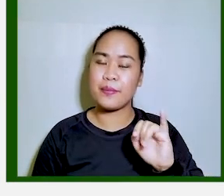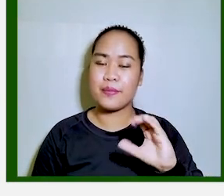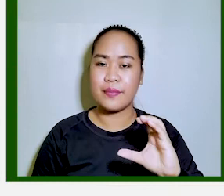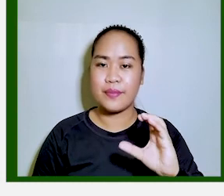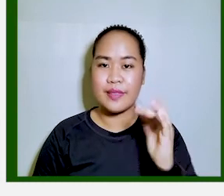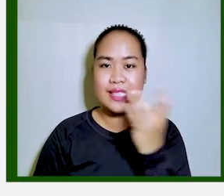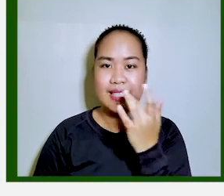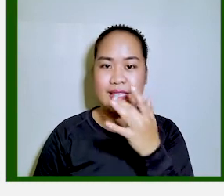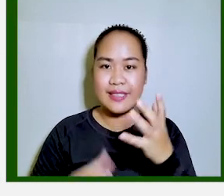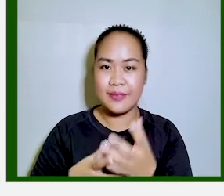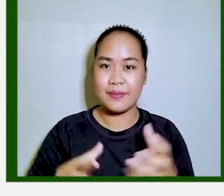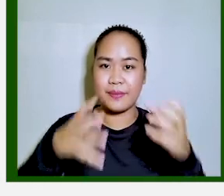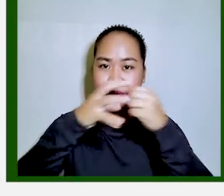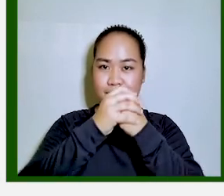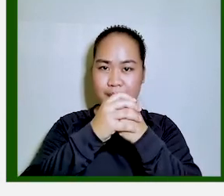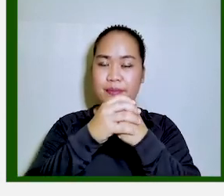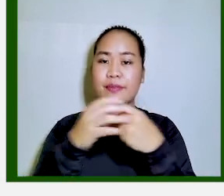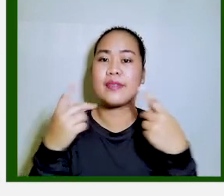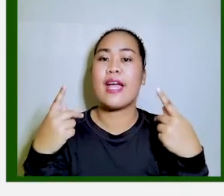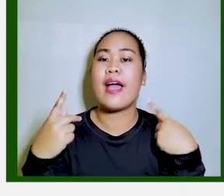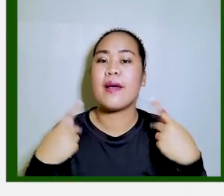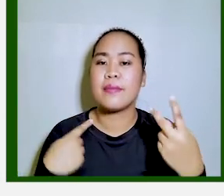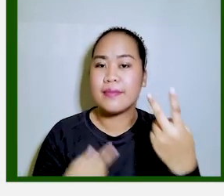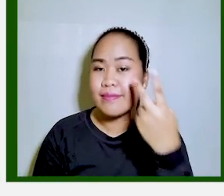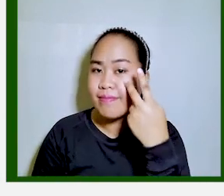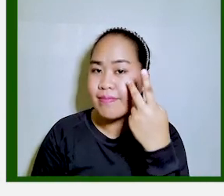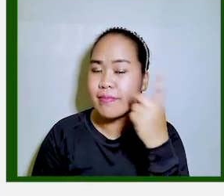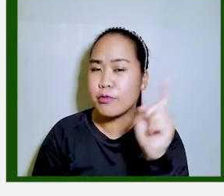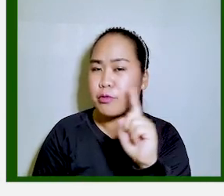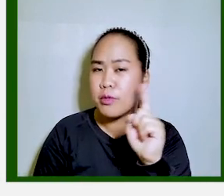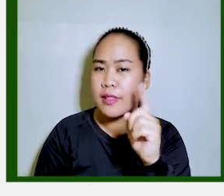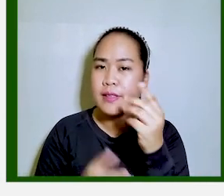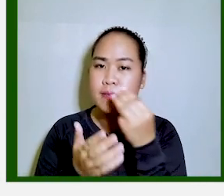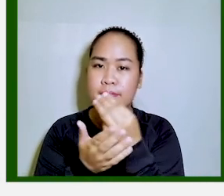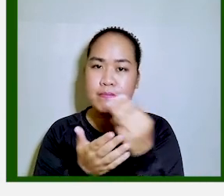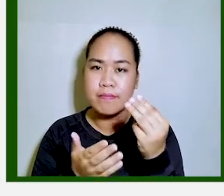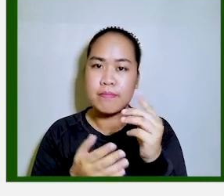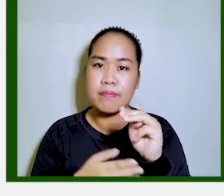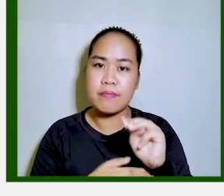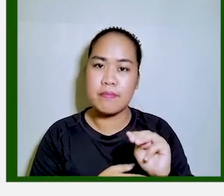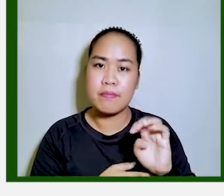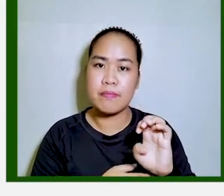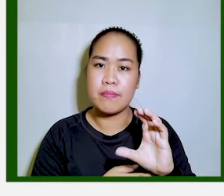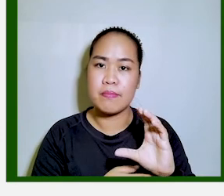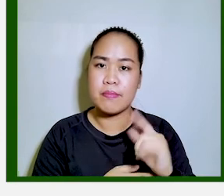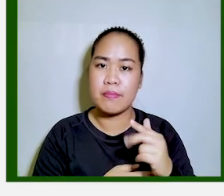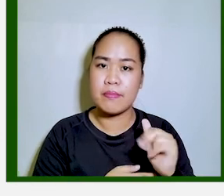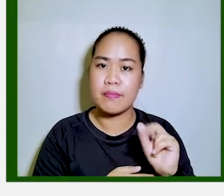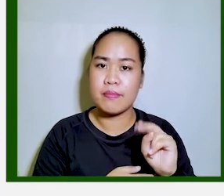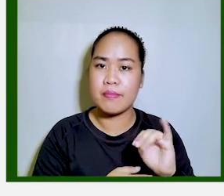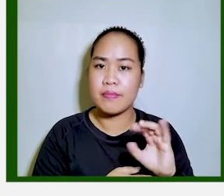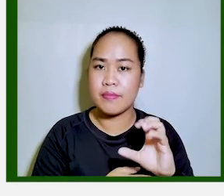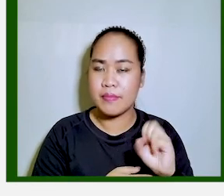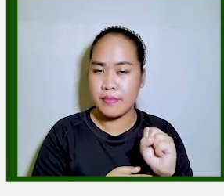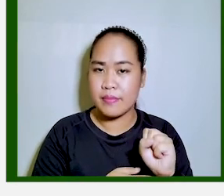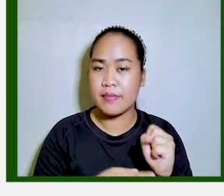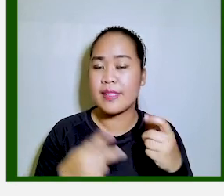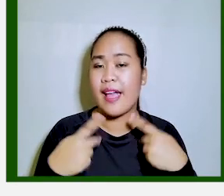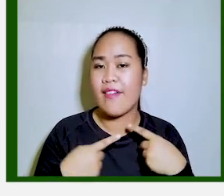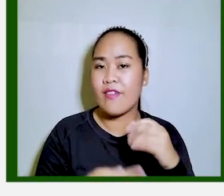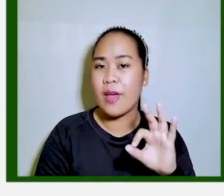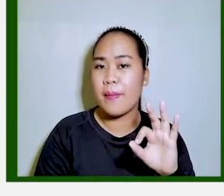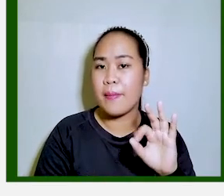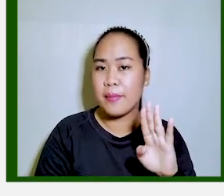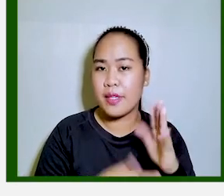Mga plastic. So andyan naman po, may mechanics na kami sa ating Facebook pages, no? Of course, this is in